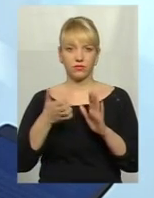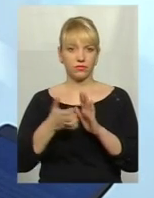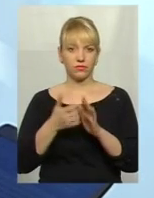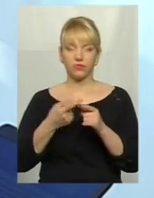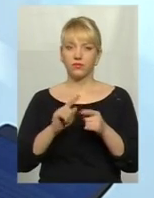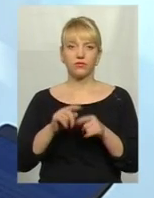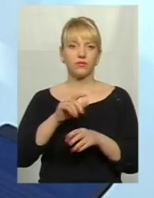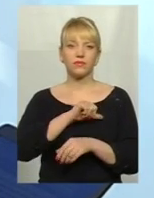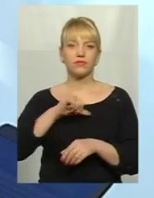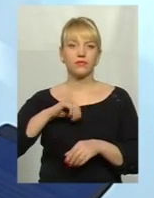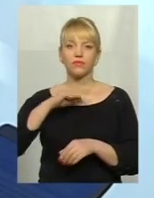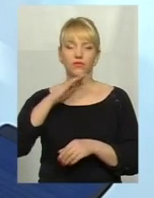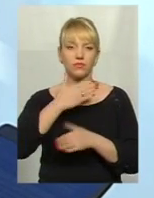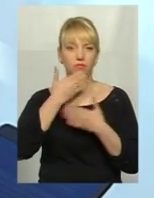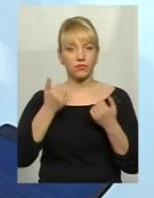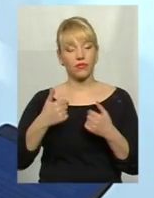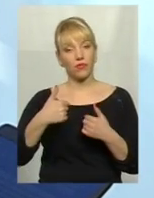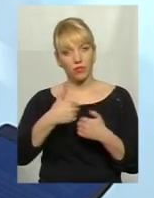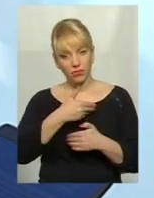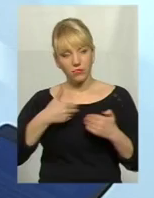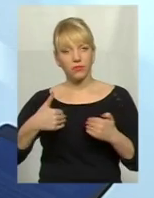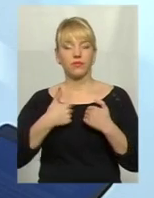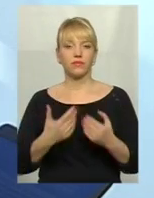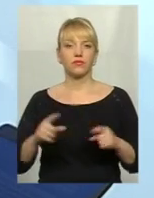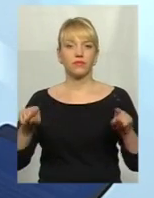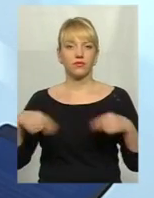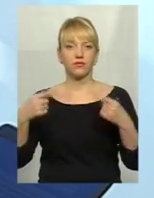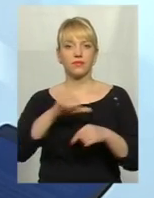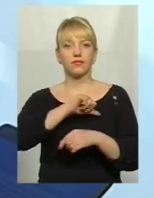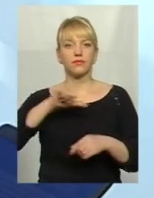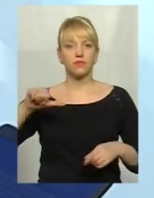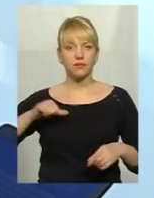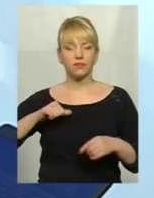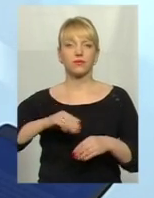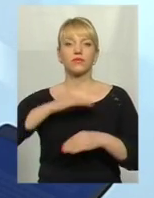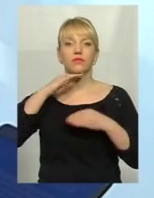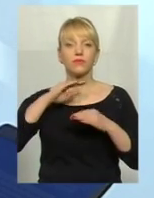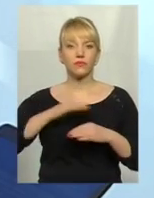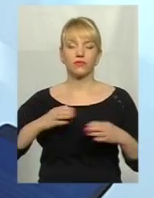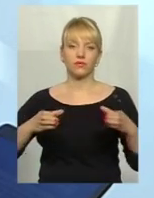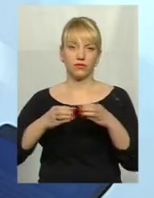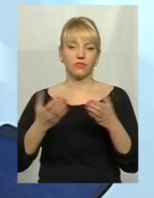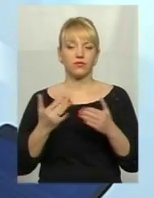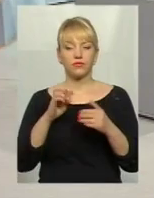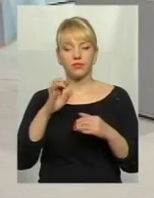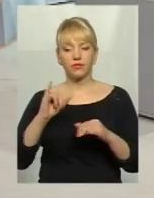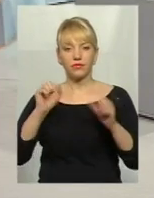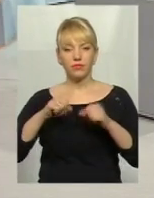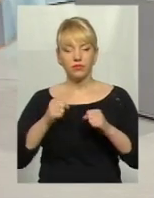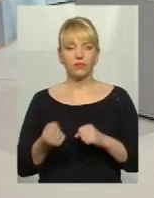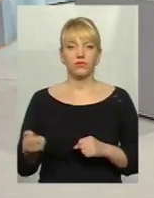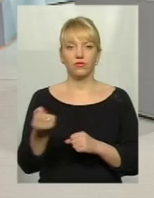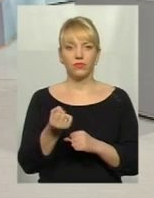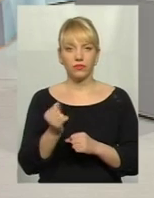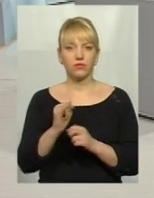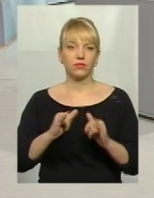Ми хотіли створити саме самодостатню громаду, яка би могла утримувати і розвивати інфраструктуру, і щоб був саме